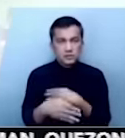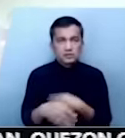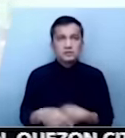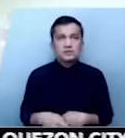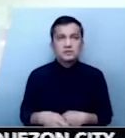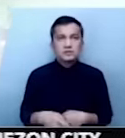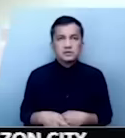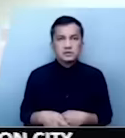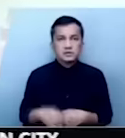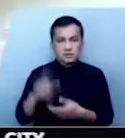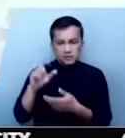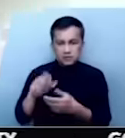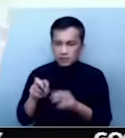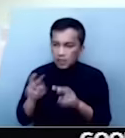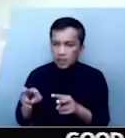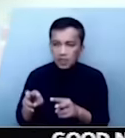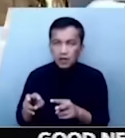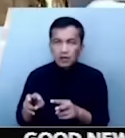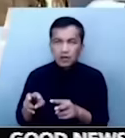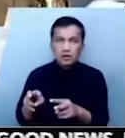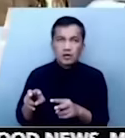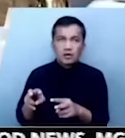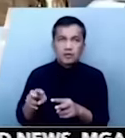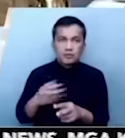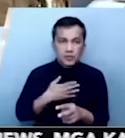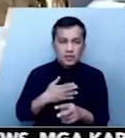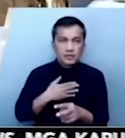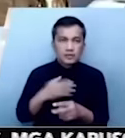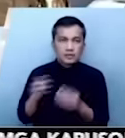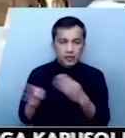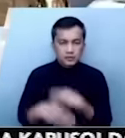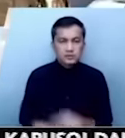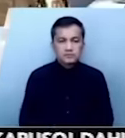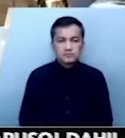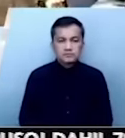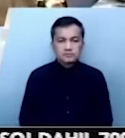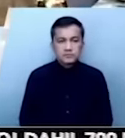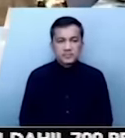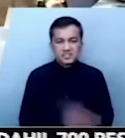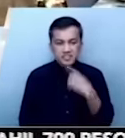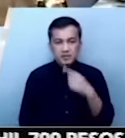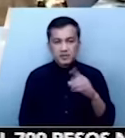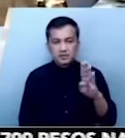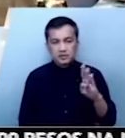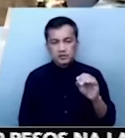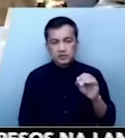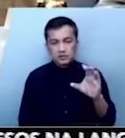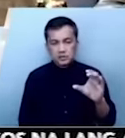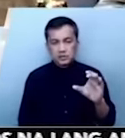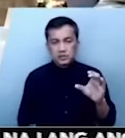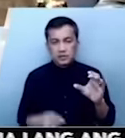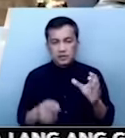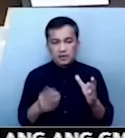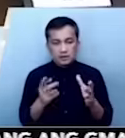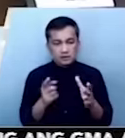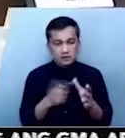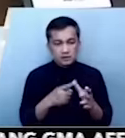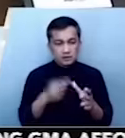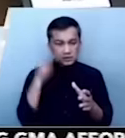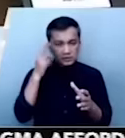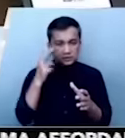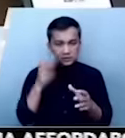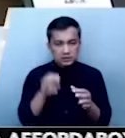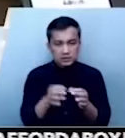picture, nakita ko yon, yun yung saktong box ko. Ayon sa Bureau of Customs, ang pangunahing dahilan kung bakit nadidelay o